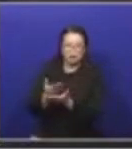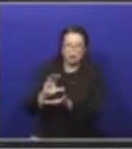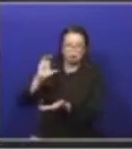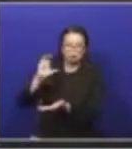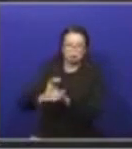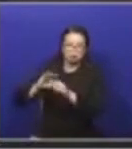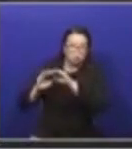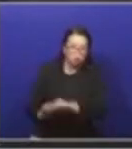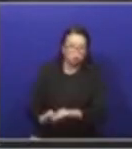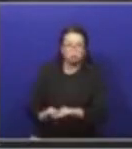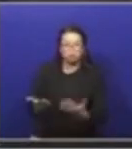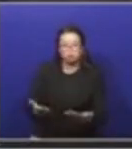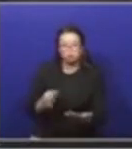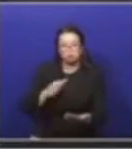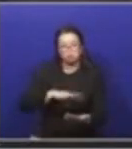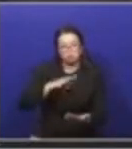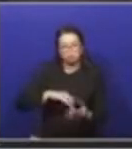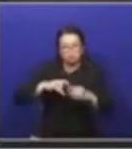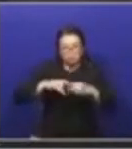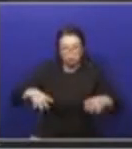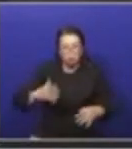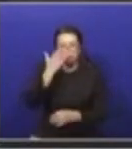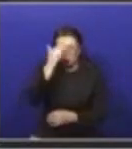ที่สร้างพลังงานสะอาดลดการใช้ถ่านหินลดปัญหาฝุ่นในอากาศส่วนงบบางโครงการไม่ควรมีแต่แรกด้วยซ้ำยังคนการทำแผนที่1ต่อ 4พันเพื่อเพิ่มพื้นที่ป่าอนุรักษ์ที่ยิ่งจะไปซ้ำเติมปัญหาของที่ดินและยิ่งถ่านช่องว่างความเหลื่อมล้ำให้มากขึ้นไปอีกครับท่านเลือกได้นะครับ